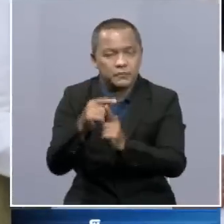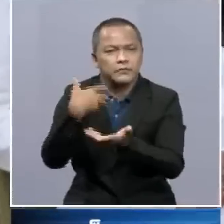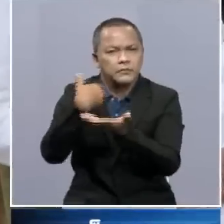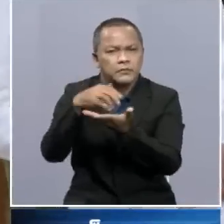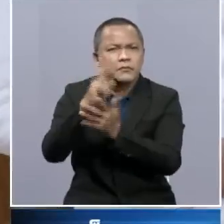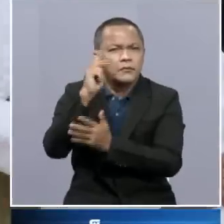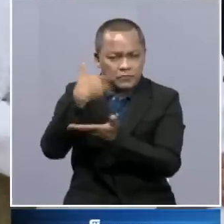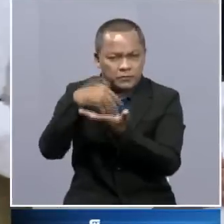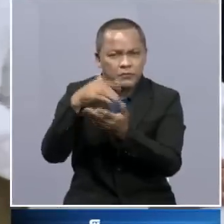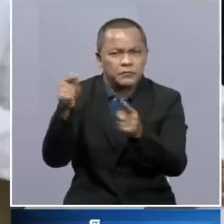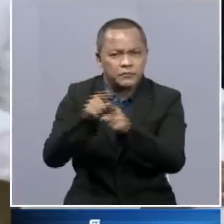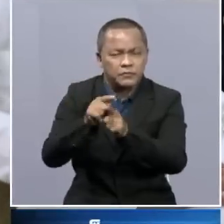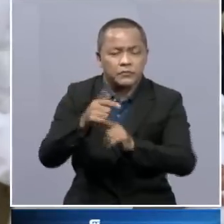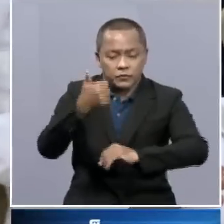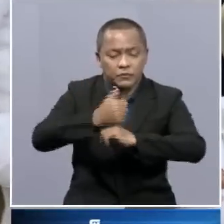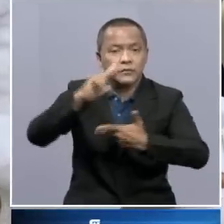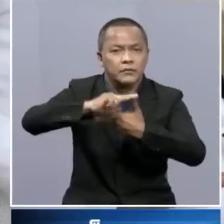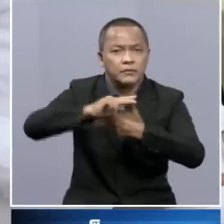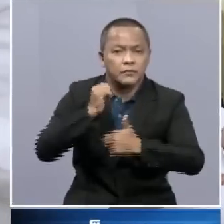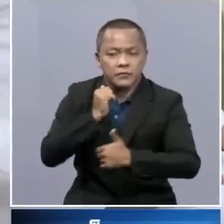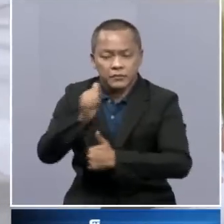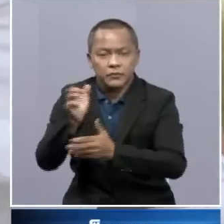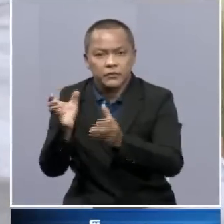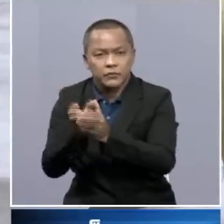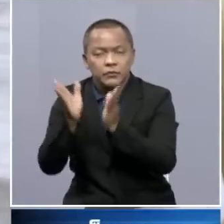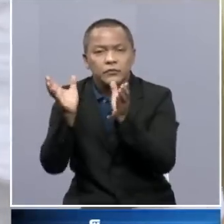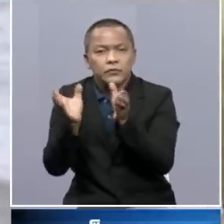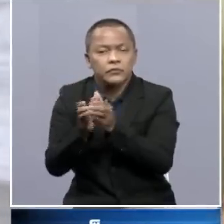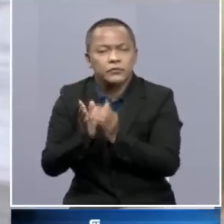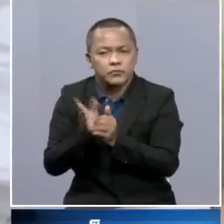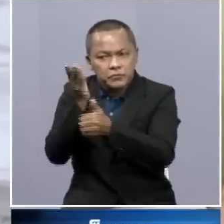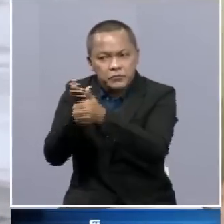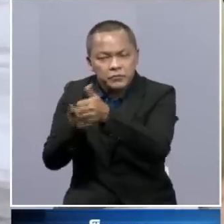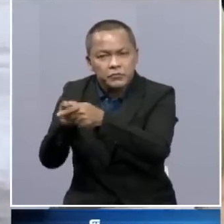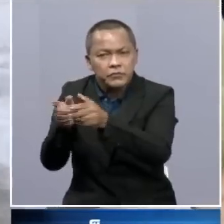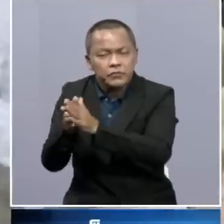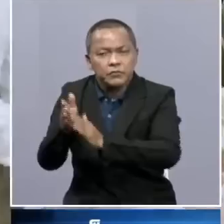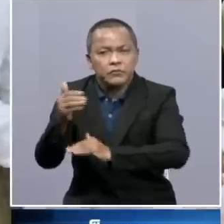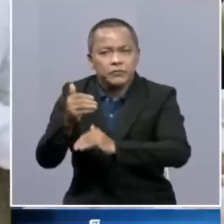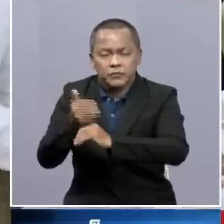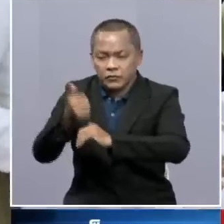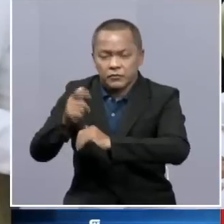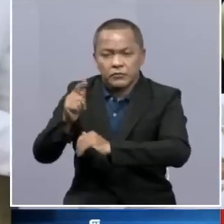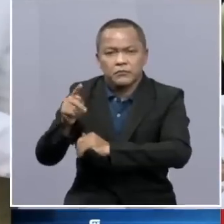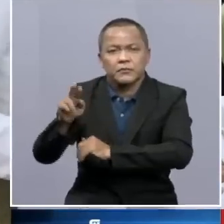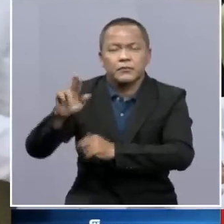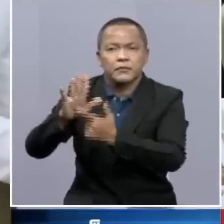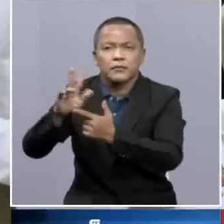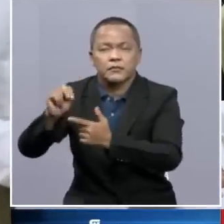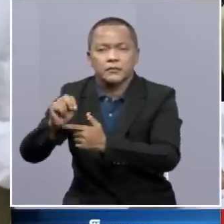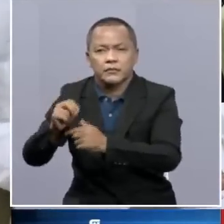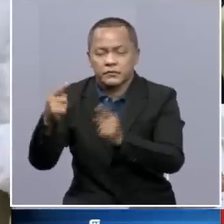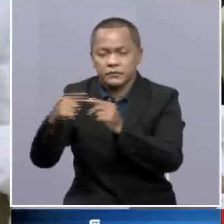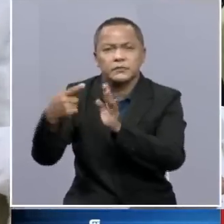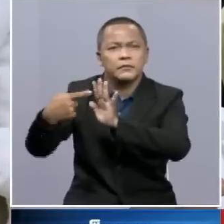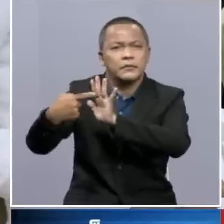ข่าวนะคะว่าบิ๊กป้อมไปดีลกับคนคนหนึ่งคุณผู้ชมคะก็คือพลเอกธรรมรัฐหรือว่าบิ๊กแอสนะค